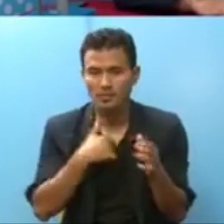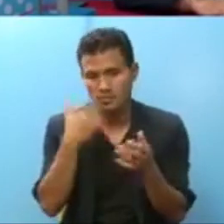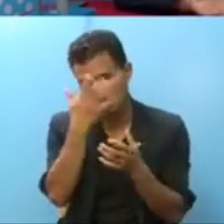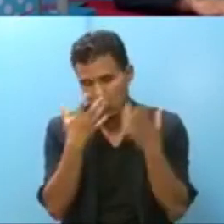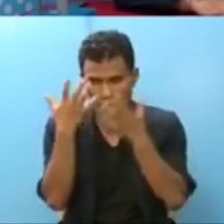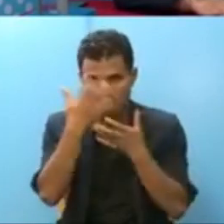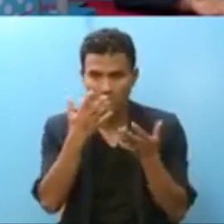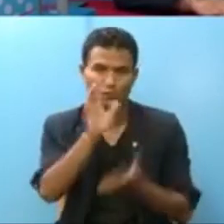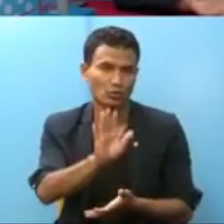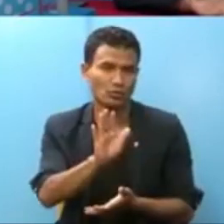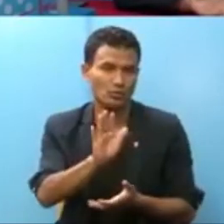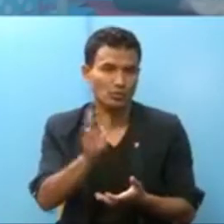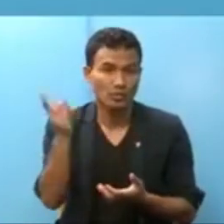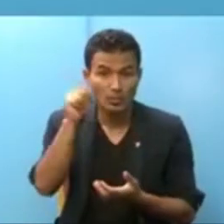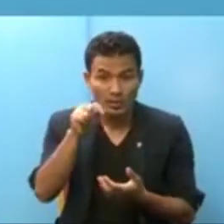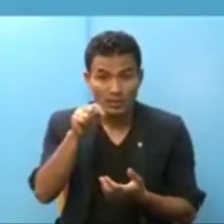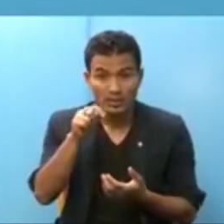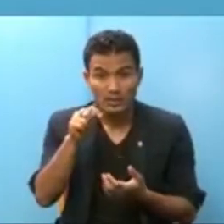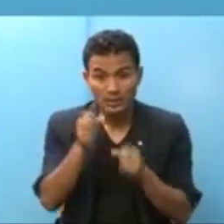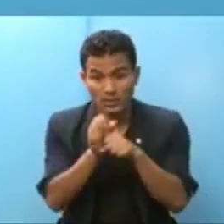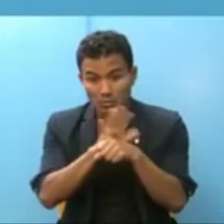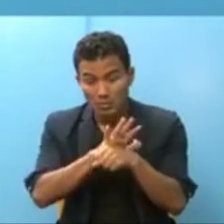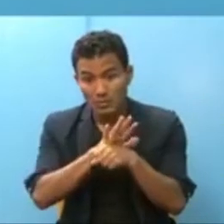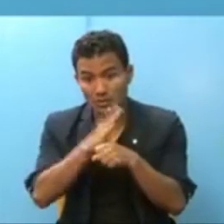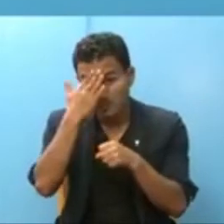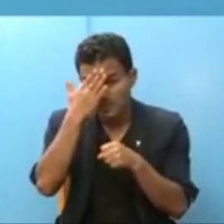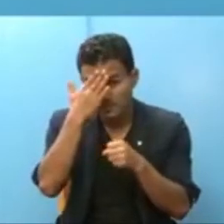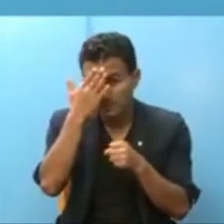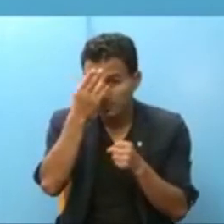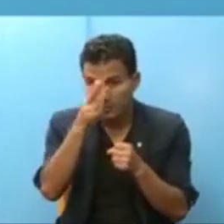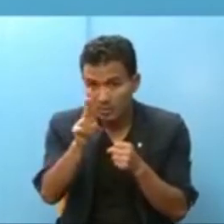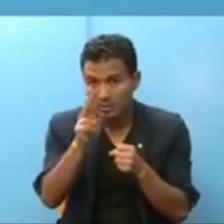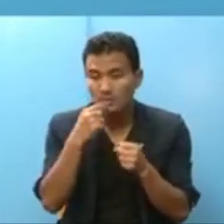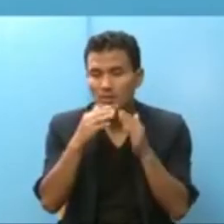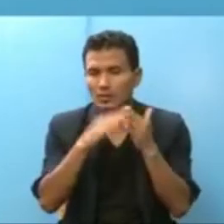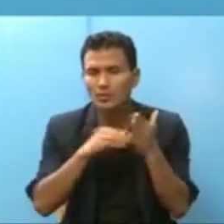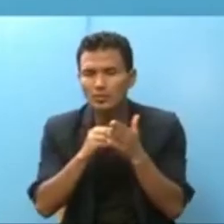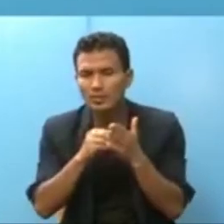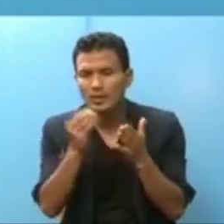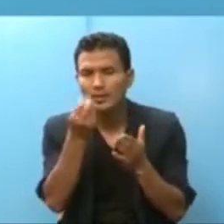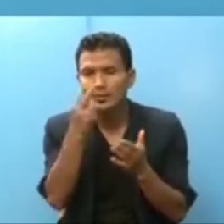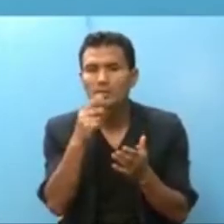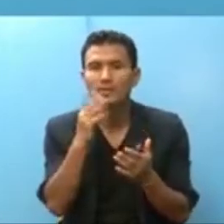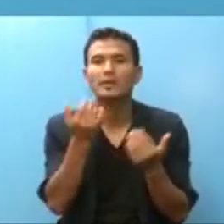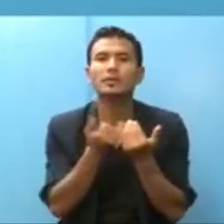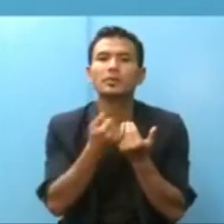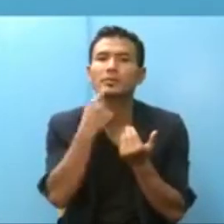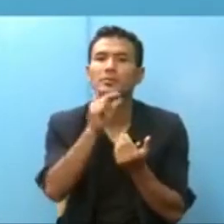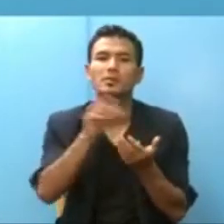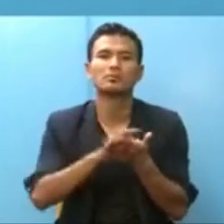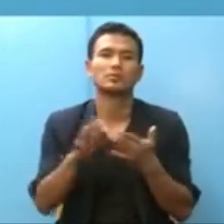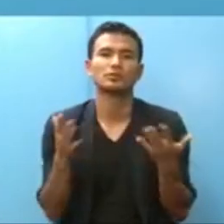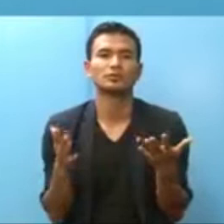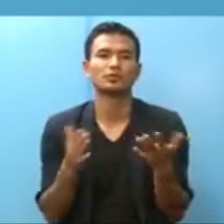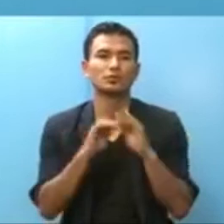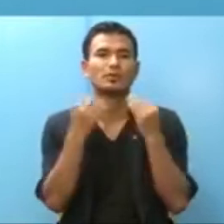अवस्ता मा चुलू बुली कोरना इन संक्रमर भई आले बने परिवार मा की भई भई भने खे गरनी बने कुल्यार से